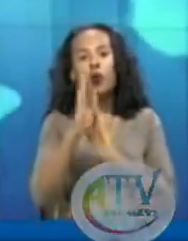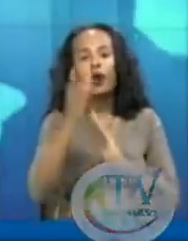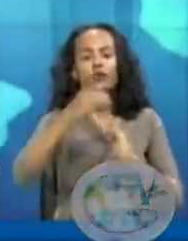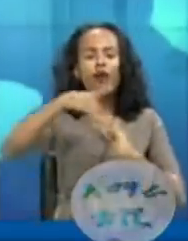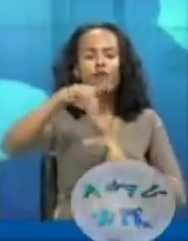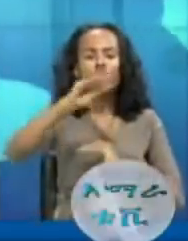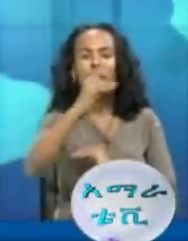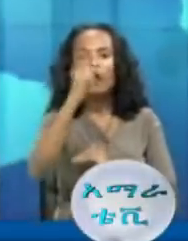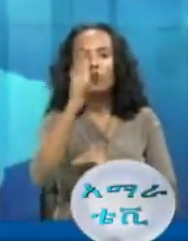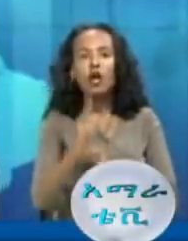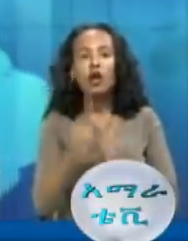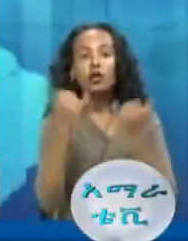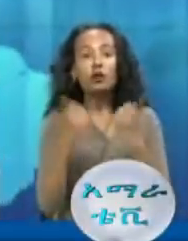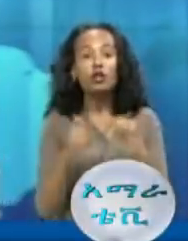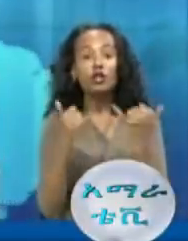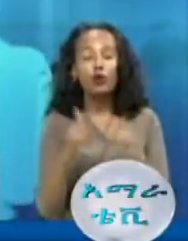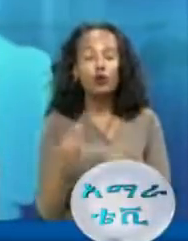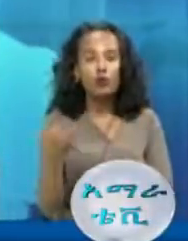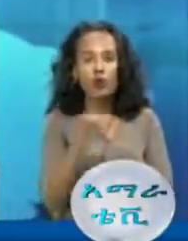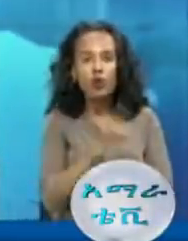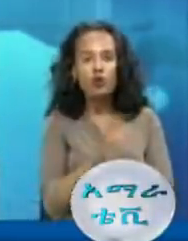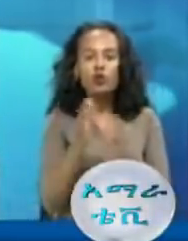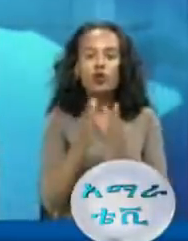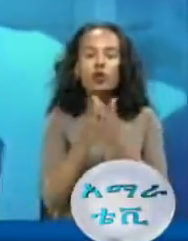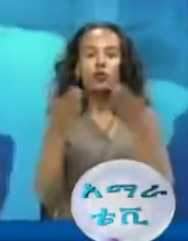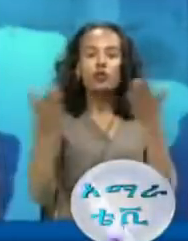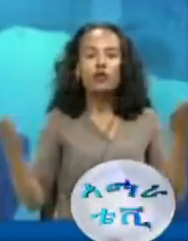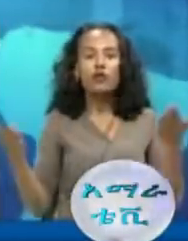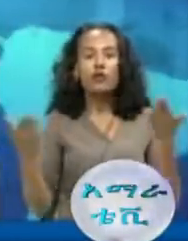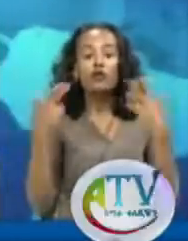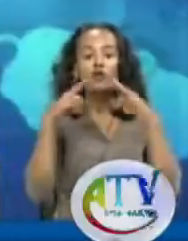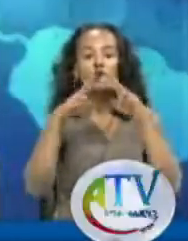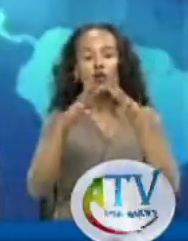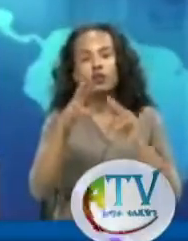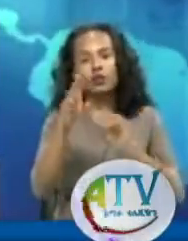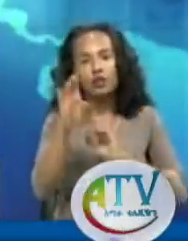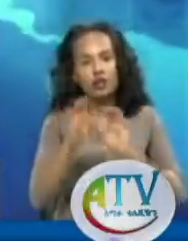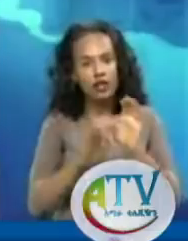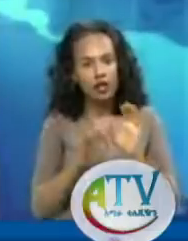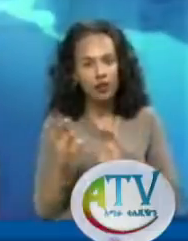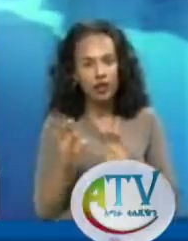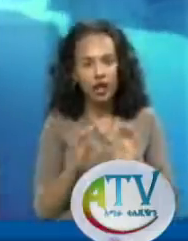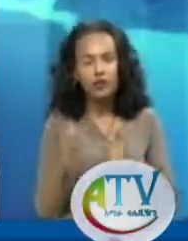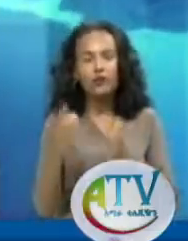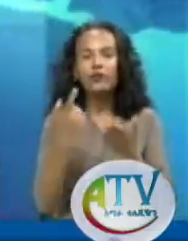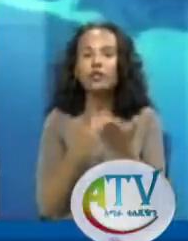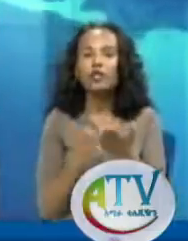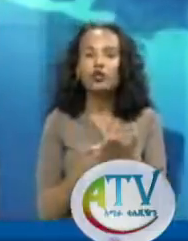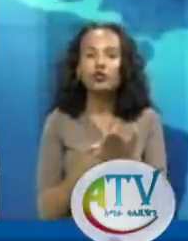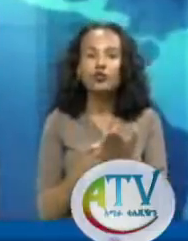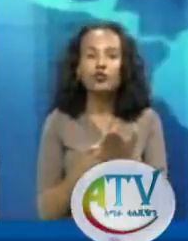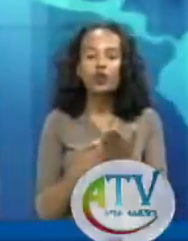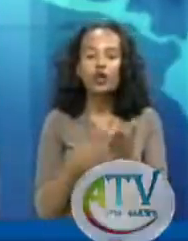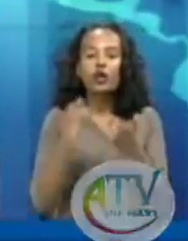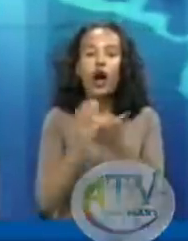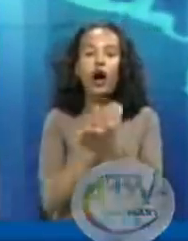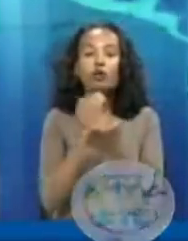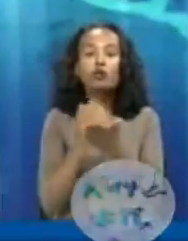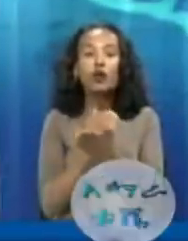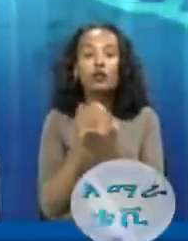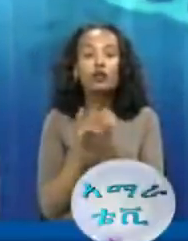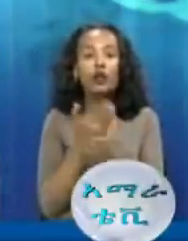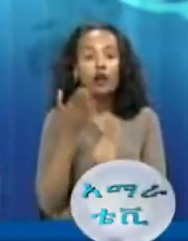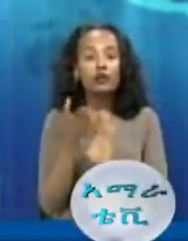ሚና የሚጫወት በመሆኑ በሰፊው ትኩረት ይደረግበታል። እንዲሁም ከአርብቶ አደር